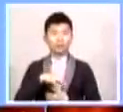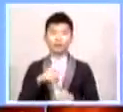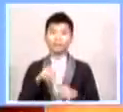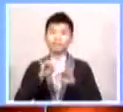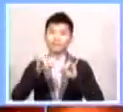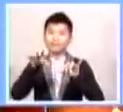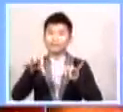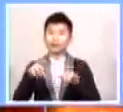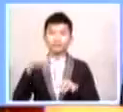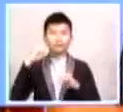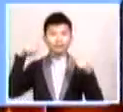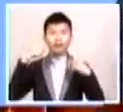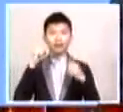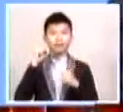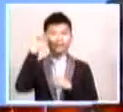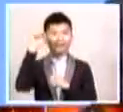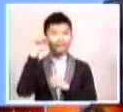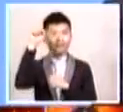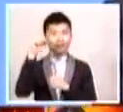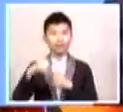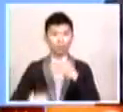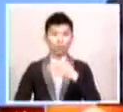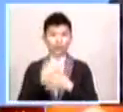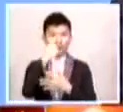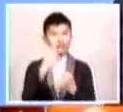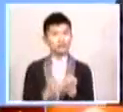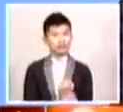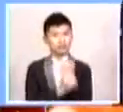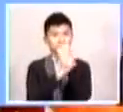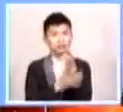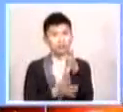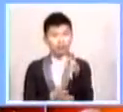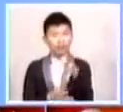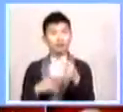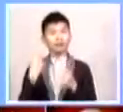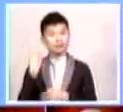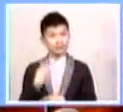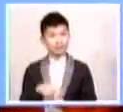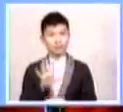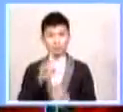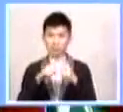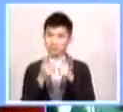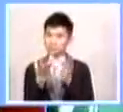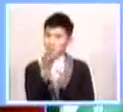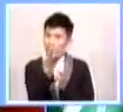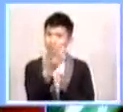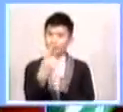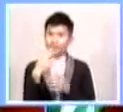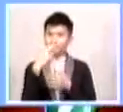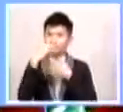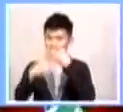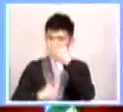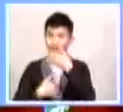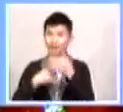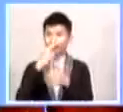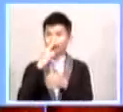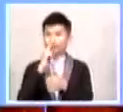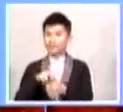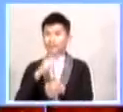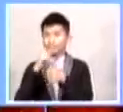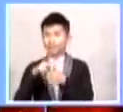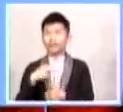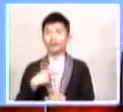在发唯一支持，甚至于还有些方面的人还来抹黑，不实谣